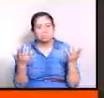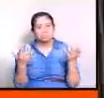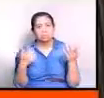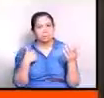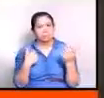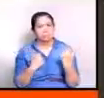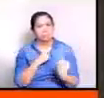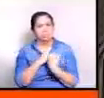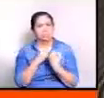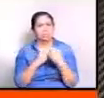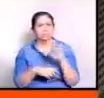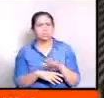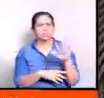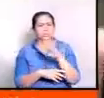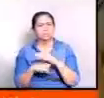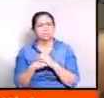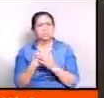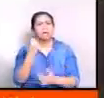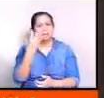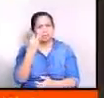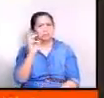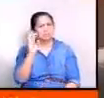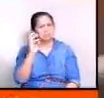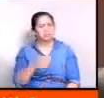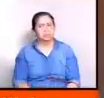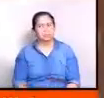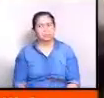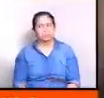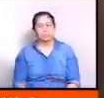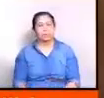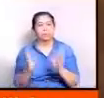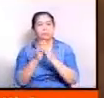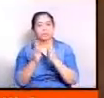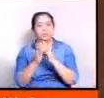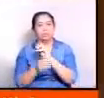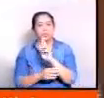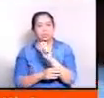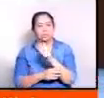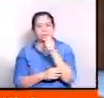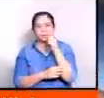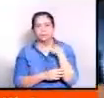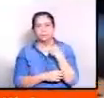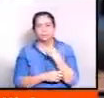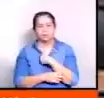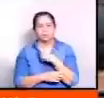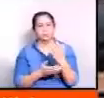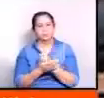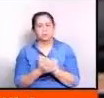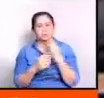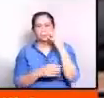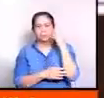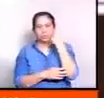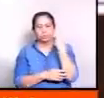I have the support of at least about 15 or 16. Sa pulong daw ng majority senators kahapon, nakakuha raw sila Zubiri